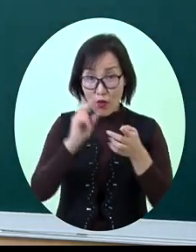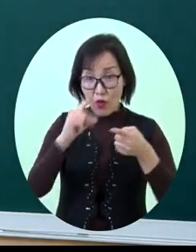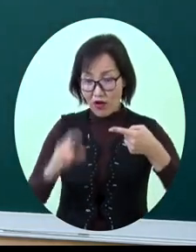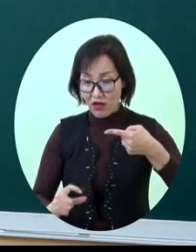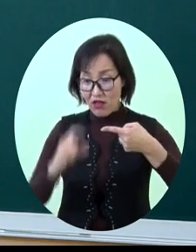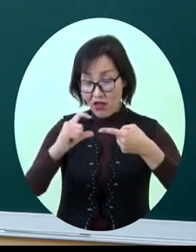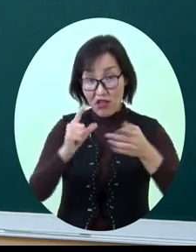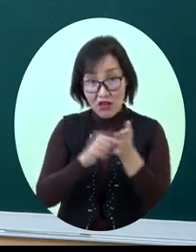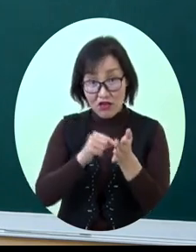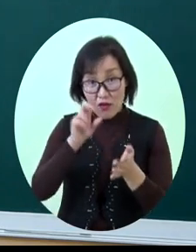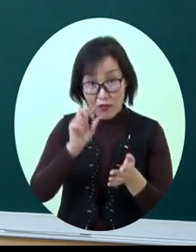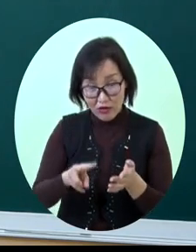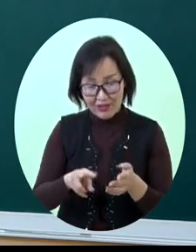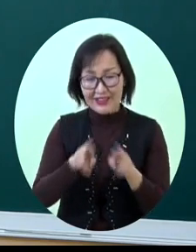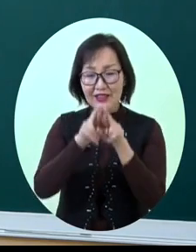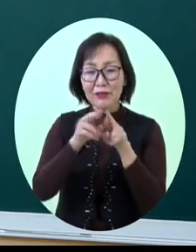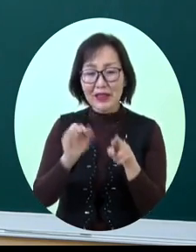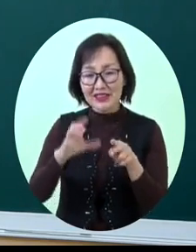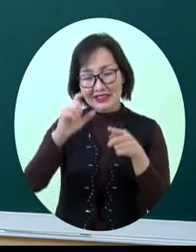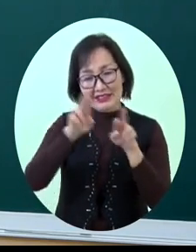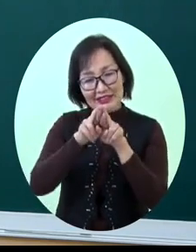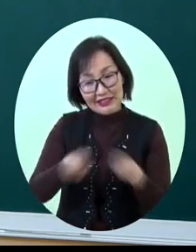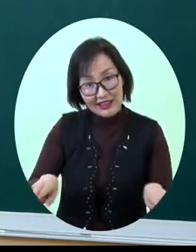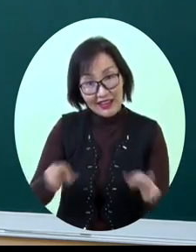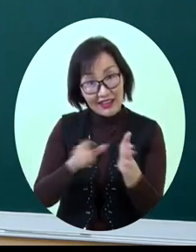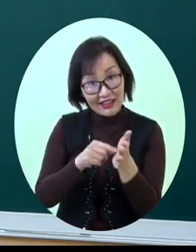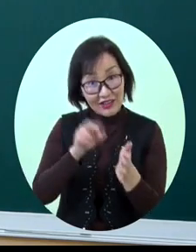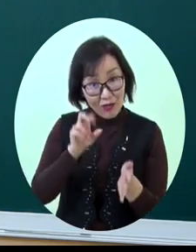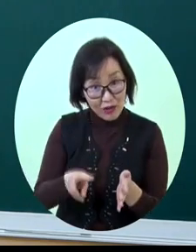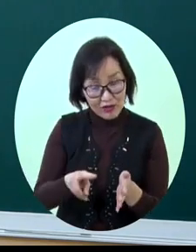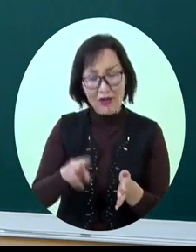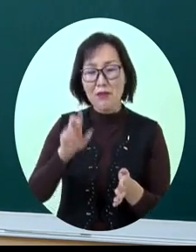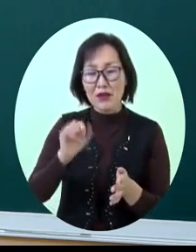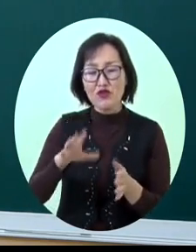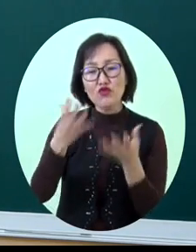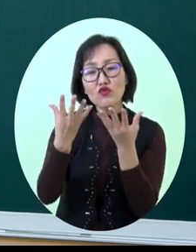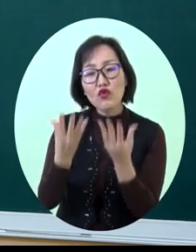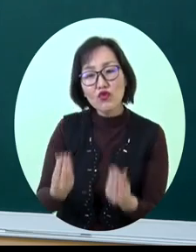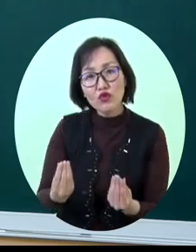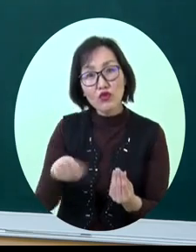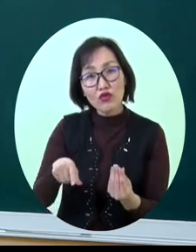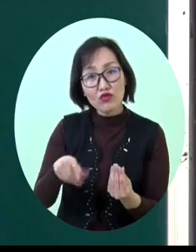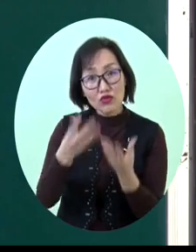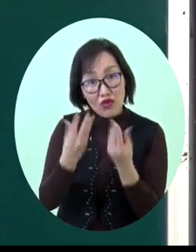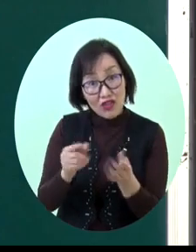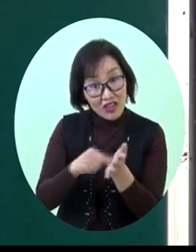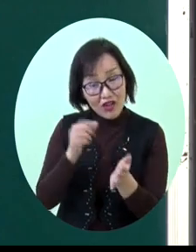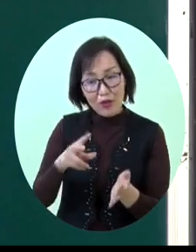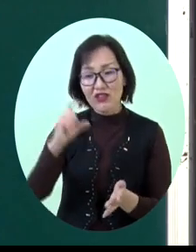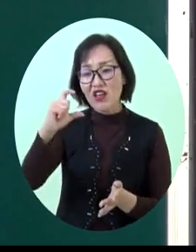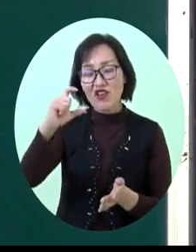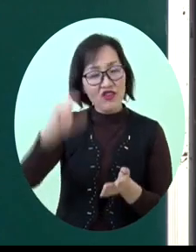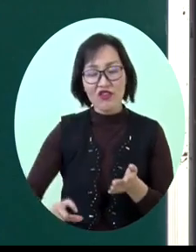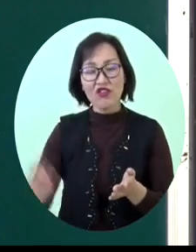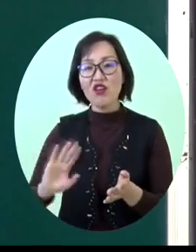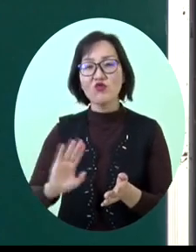ихшил ялгах үүрэгтэй бол мөн зөөлрүүлэх үүрэгтэй бол балархаа ихшгүүд гээгддэг.